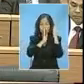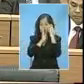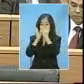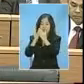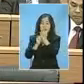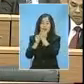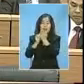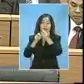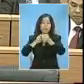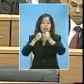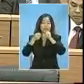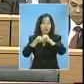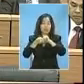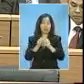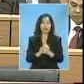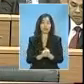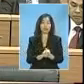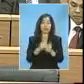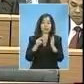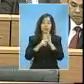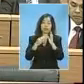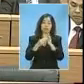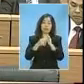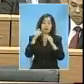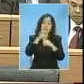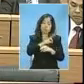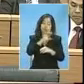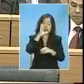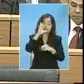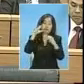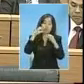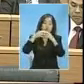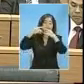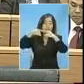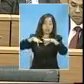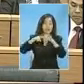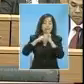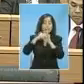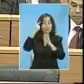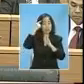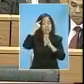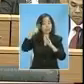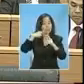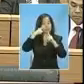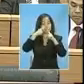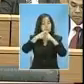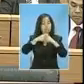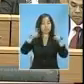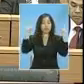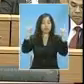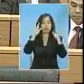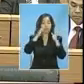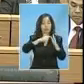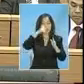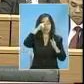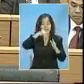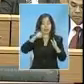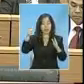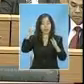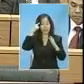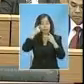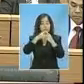ปัญหาแสดงว่าพรรคสมาชิกฝ่ายค้านนั้นมีความเห็นที่ค่อนข้างแตกต่างจากคนไทยทั่ว